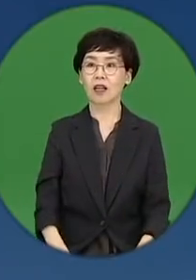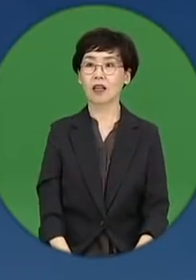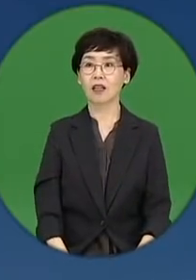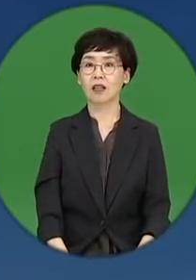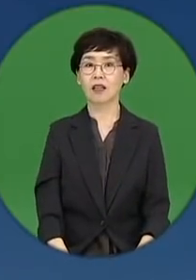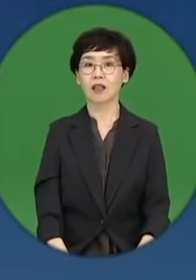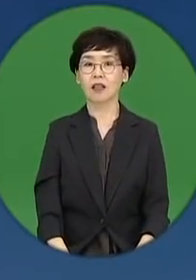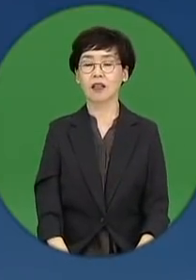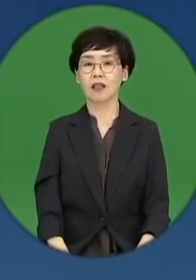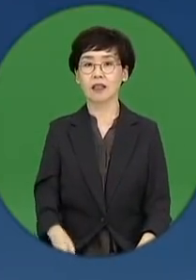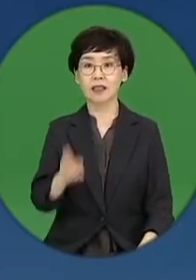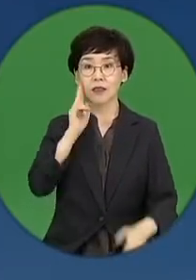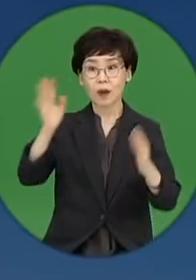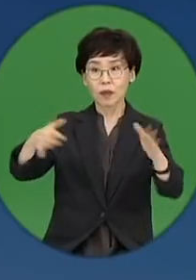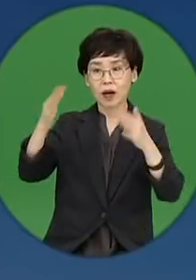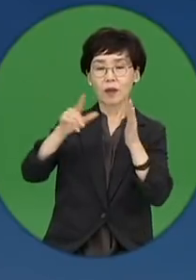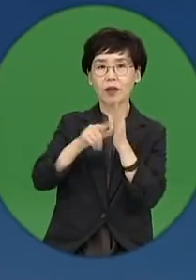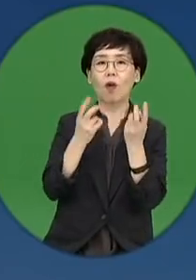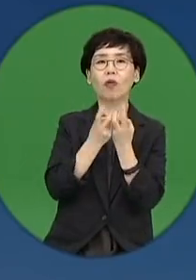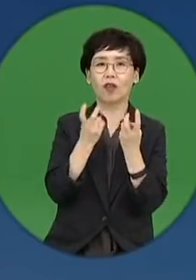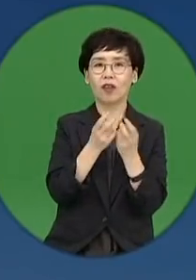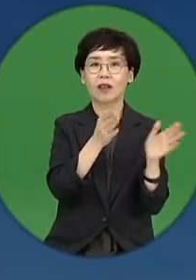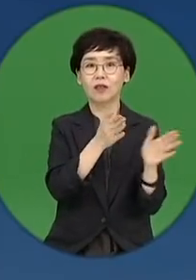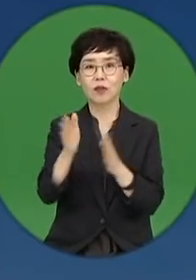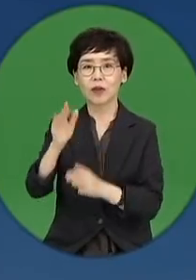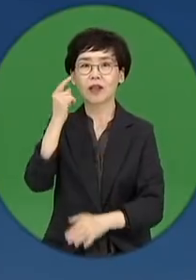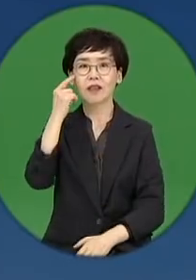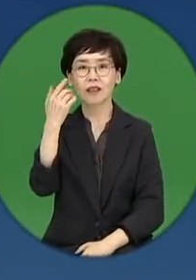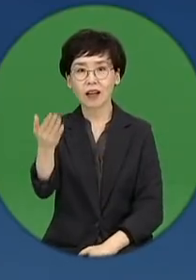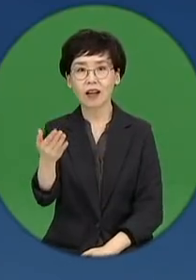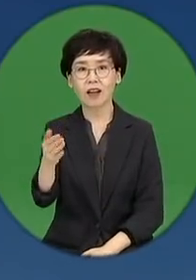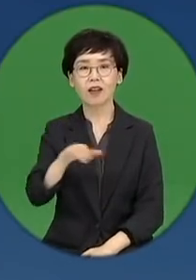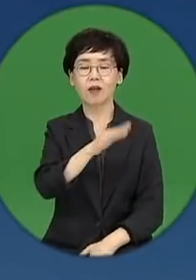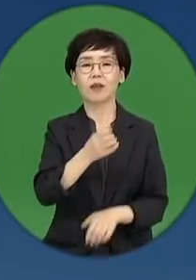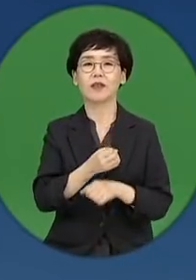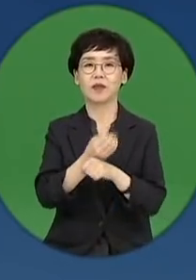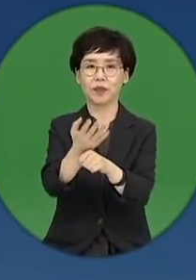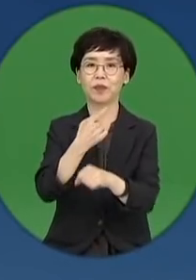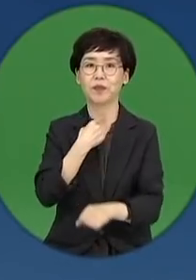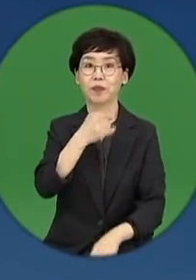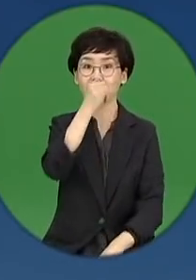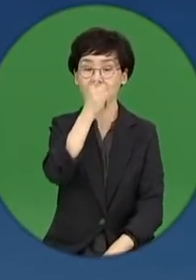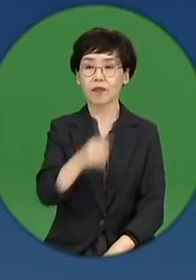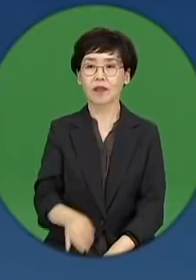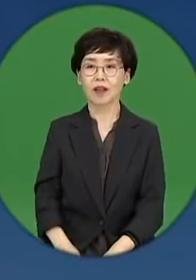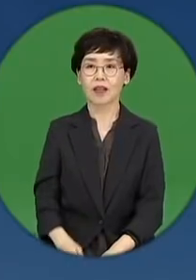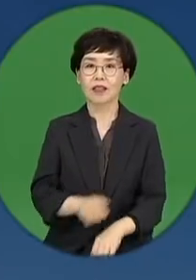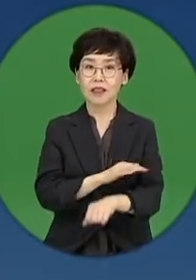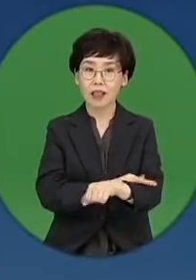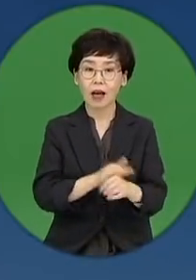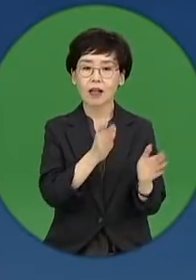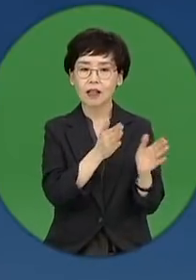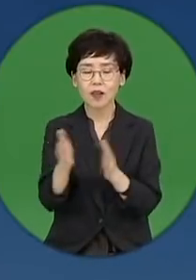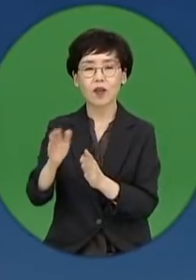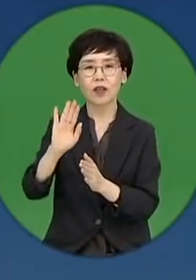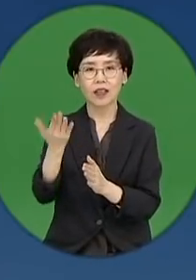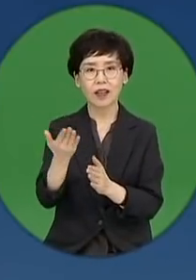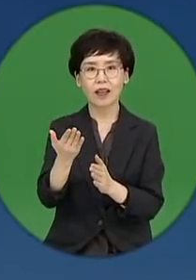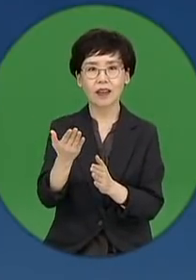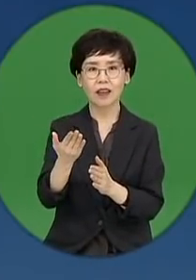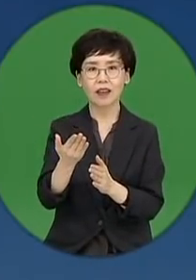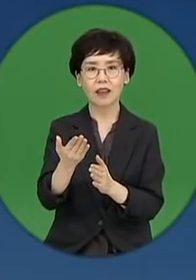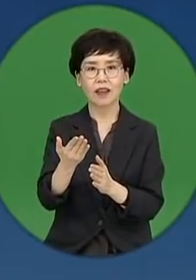정성진 기자가 강풍이 올 때 어떻게 대비해야 되는지를 여러분께 전해드렸습니다. 상당히 잘 정리되고 요약된